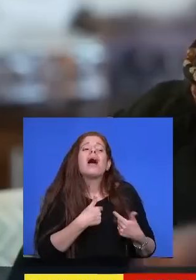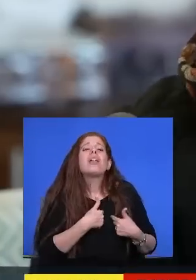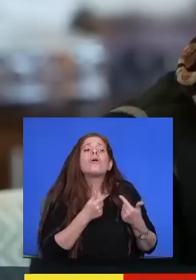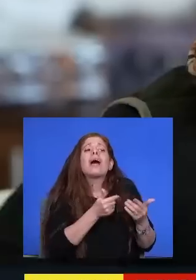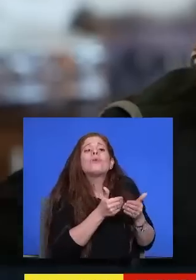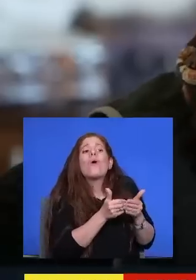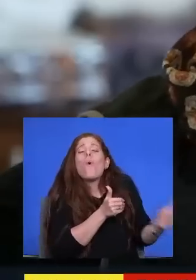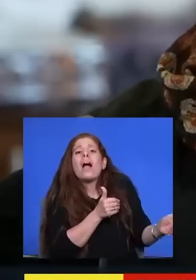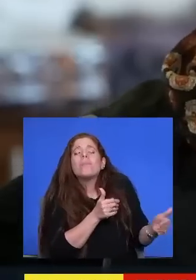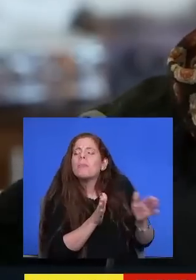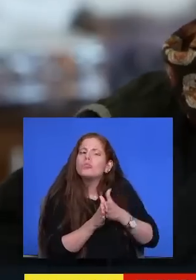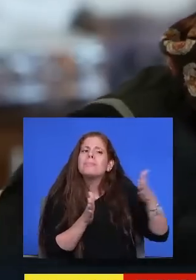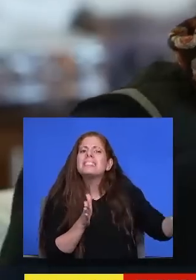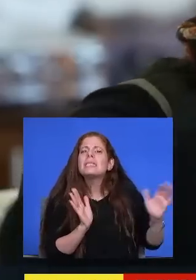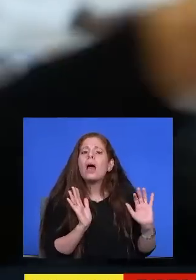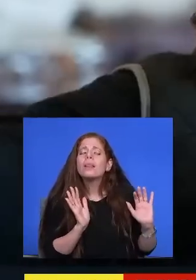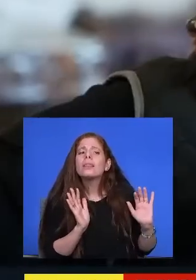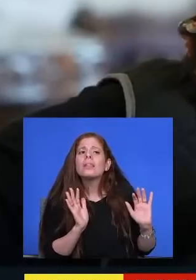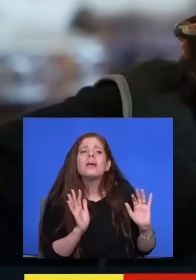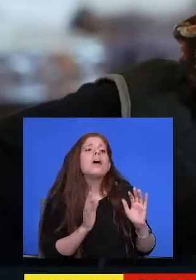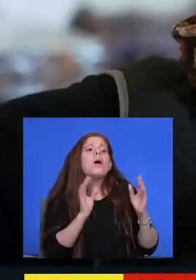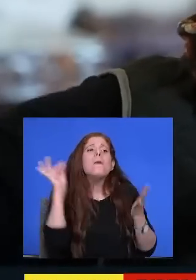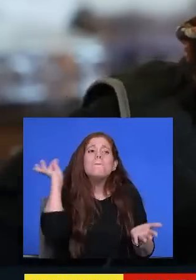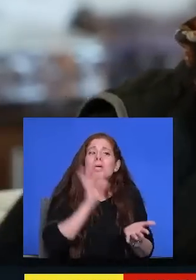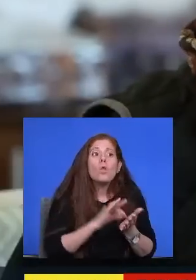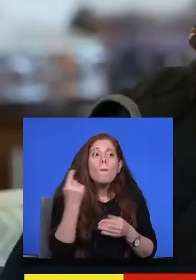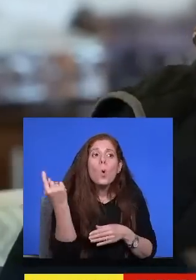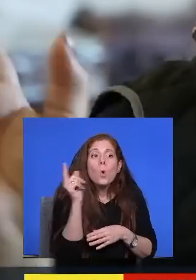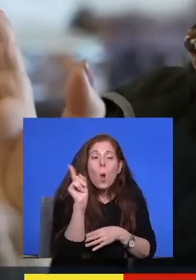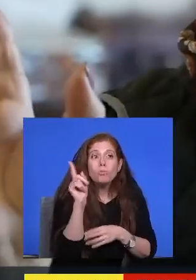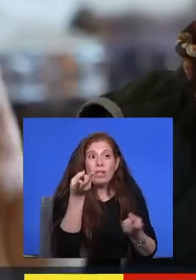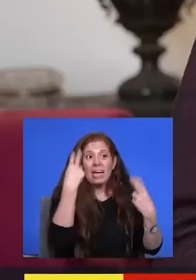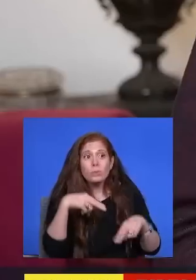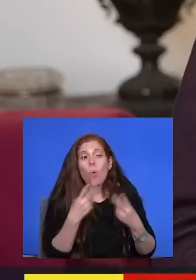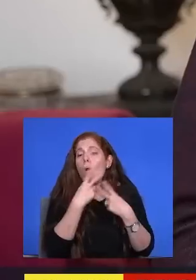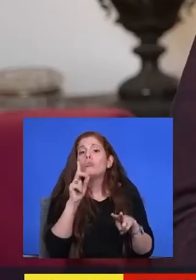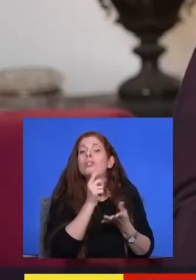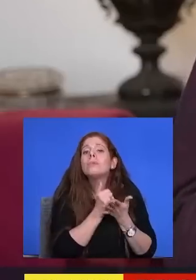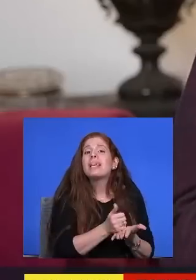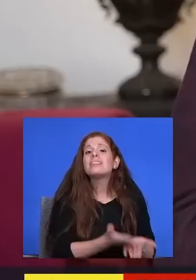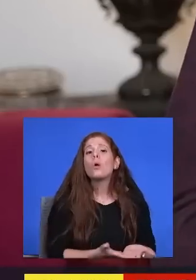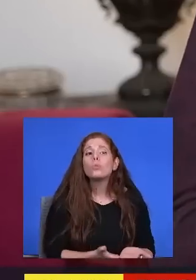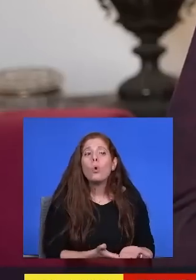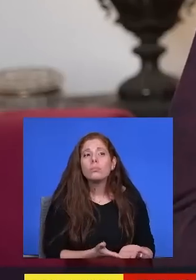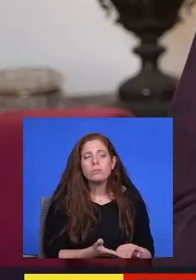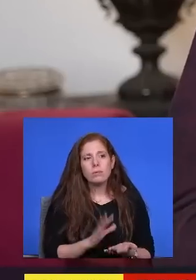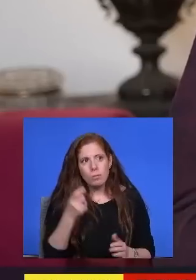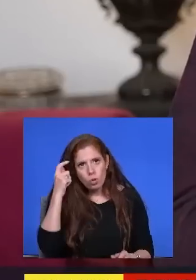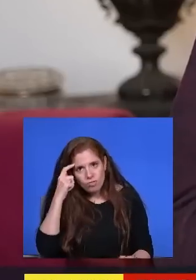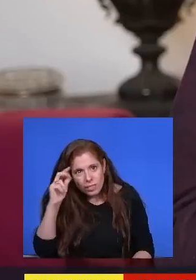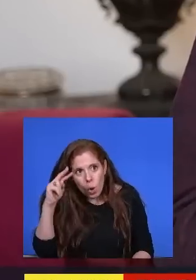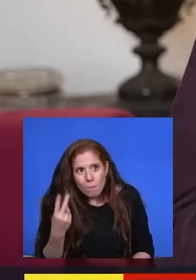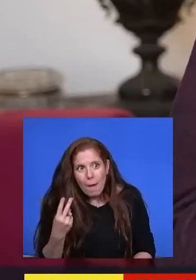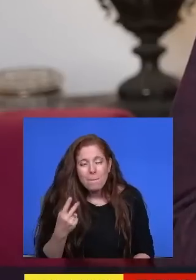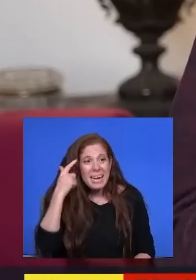تمشنا تماما حطينا على الصف صار اي حدا من هذول العائدين بيمثلنا ولو كان في مراجعه انا بتصور كان